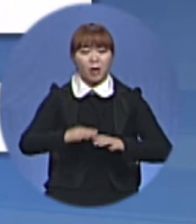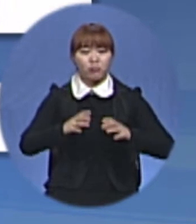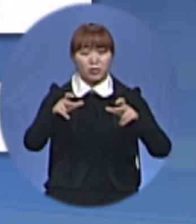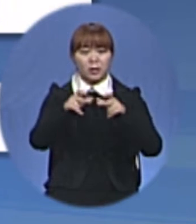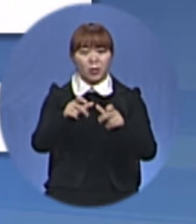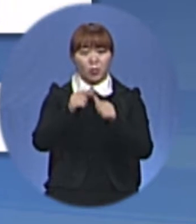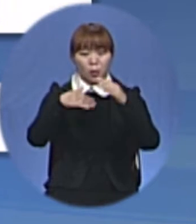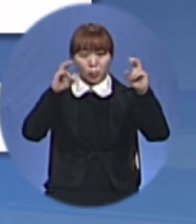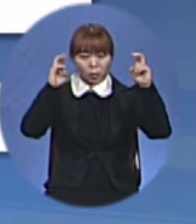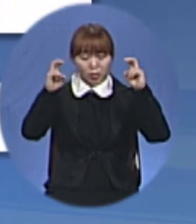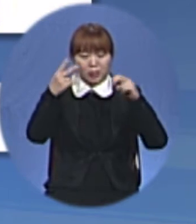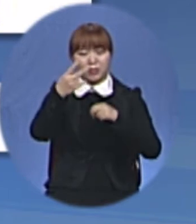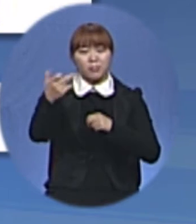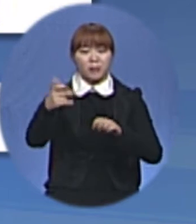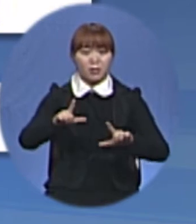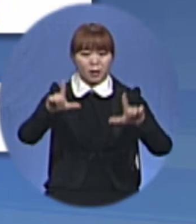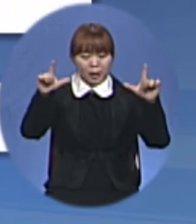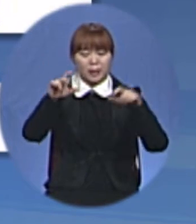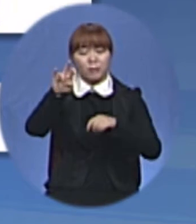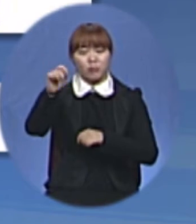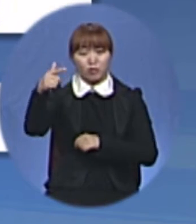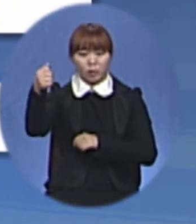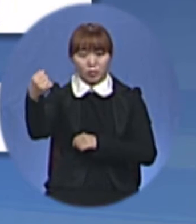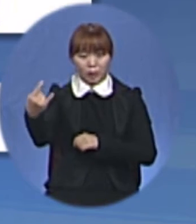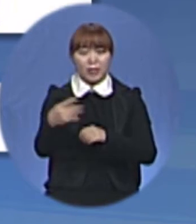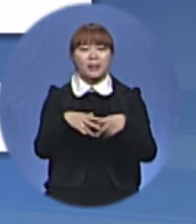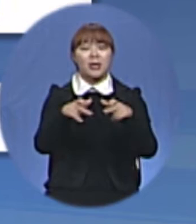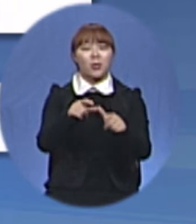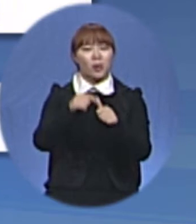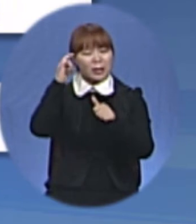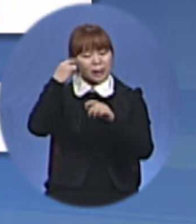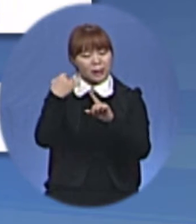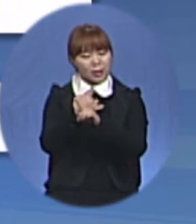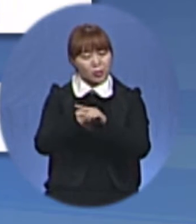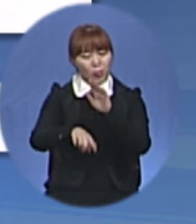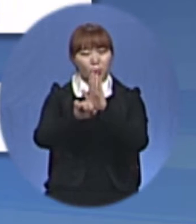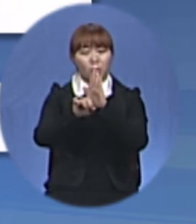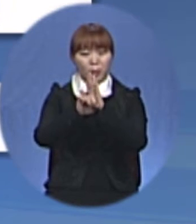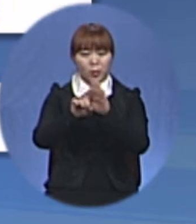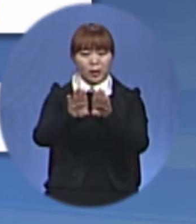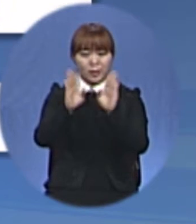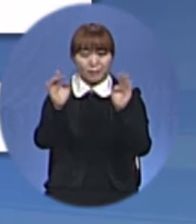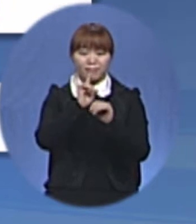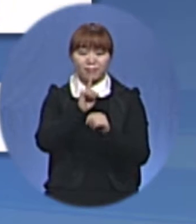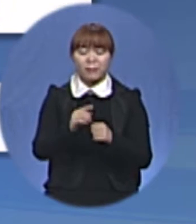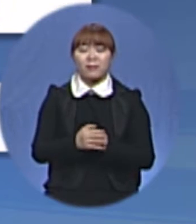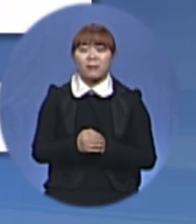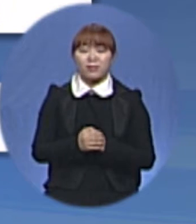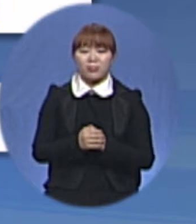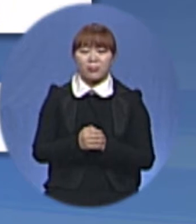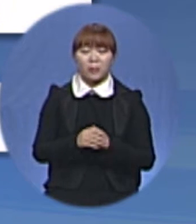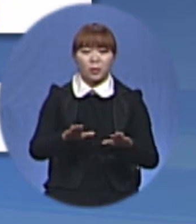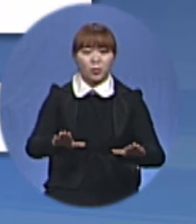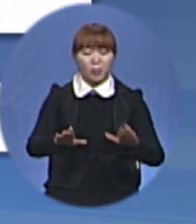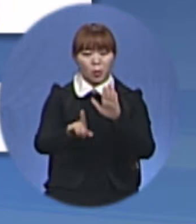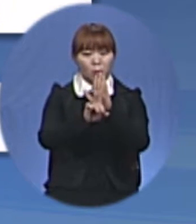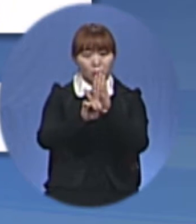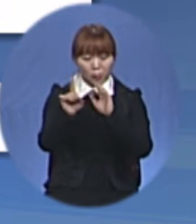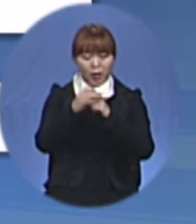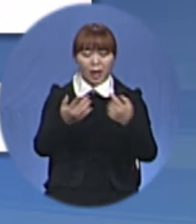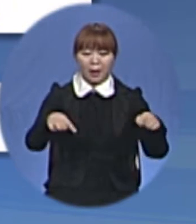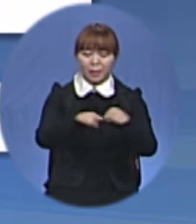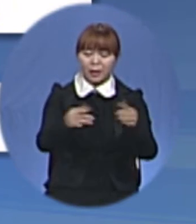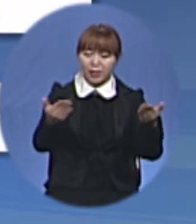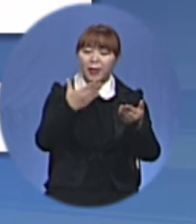한국장애인 고용공단은 2017년 제26회 장애인 고용인식개선 공모전을 개최한다고 밝혔습니다. 이번 공모전은